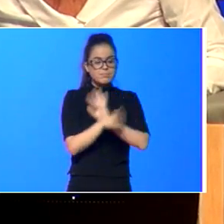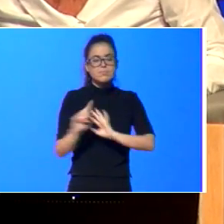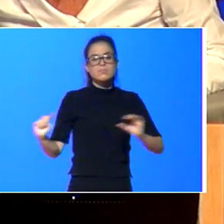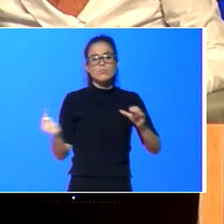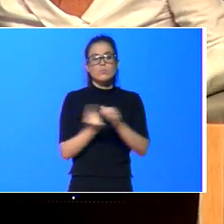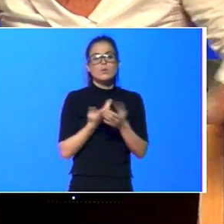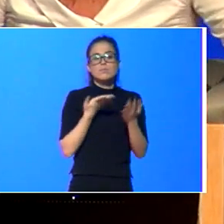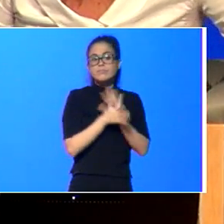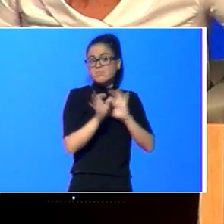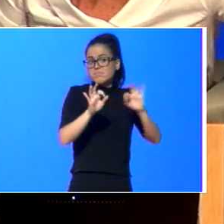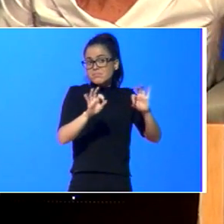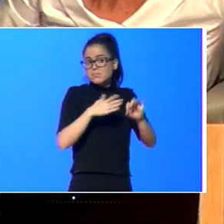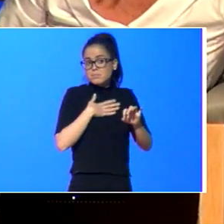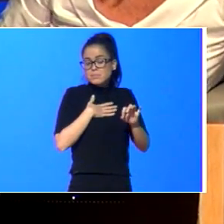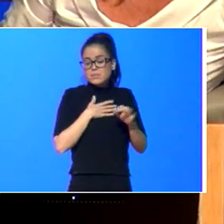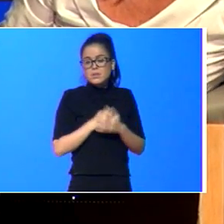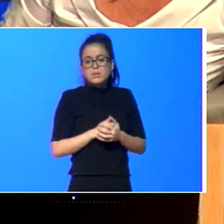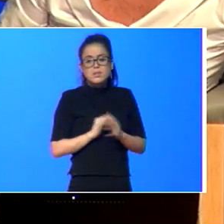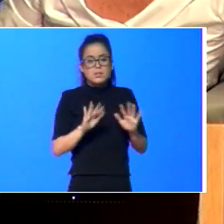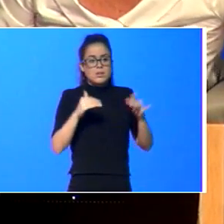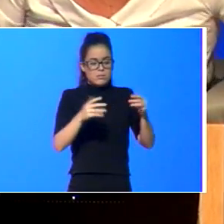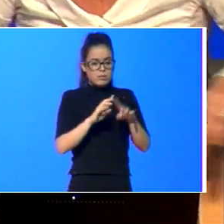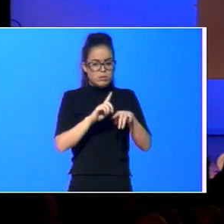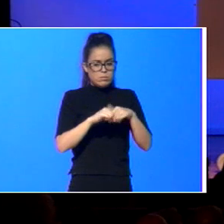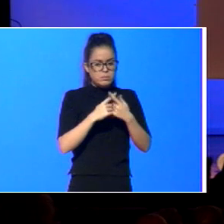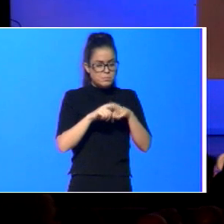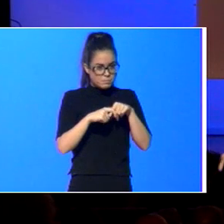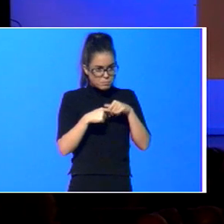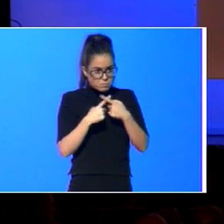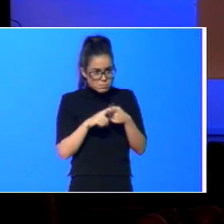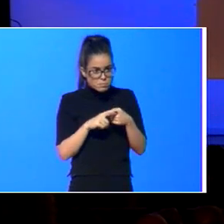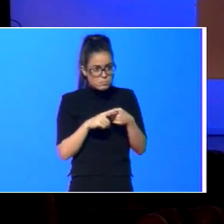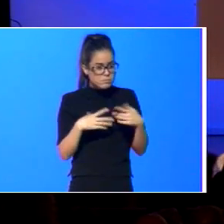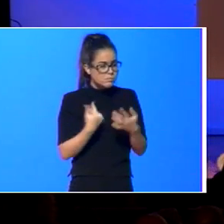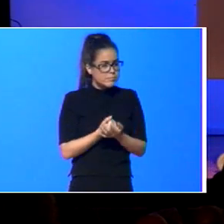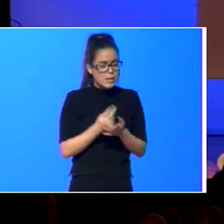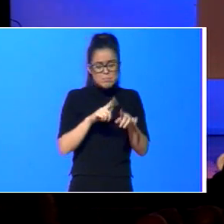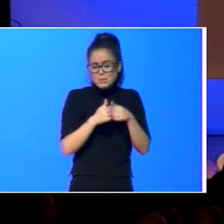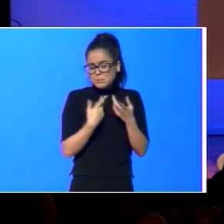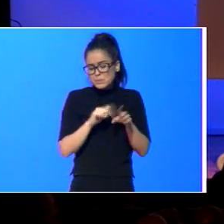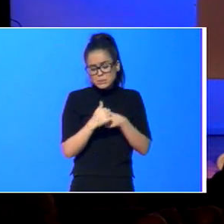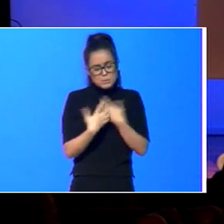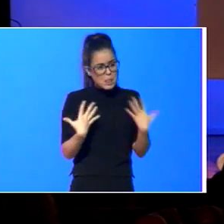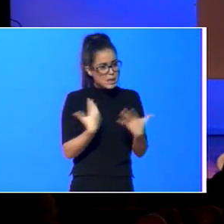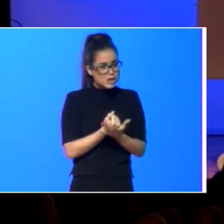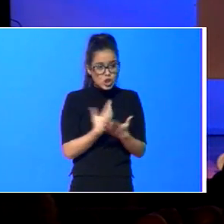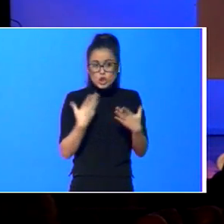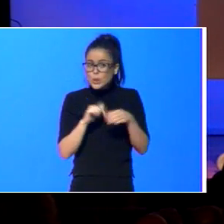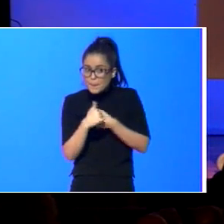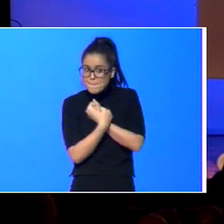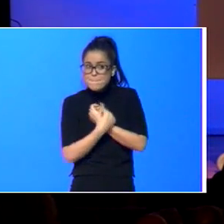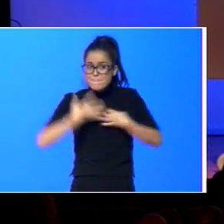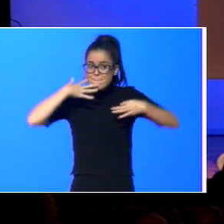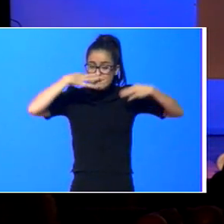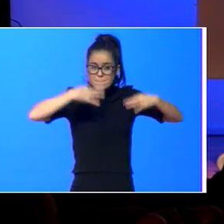nahi dabela. Horregaitik, familia guztiak be, edo zenide guztiak be, barruan egon bihar dira. Horrek ez da